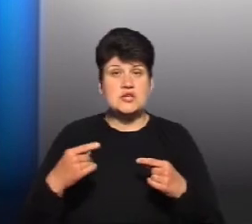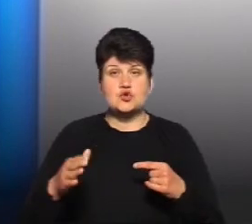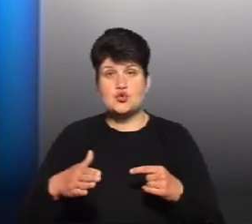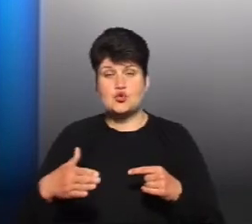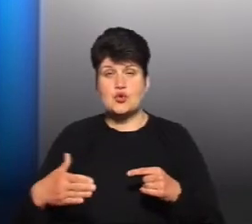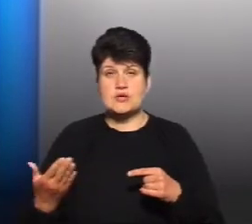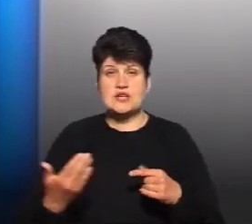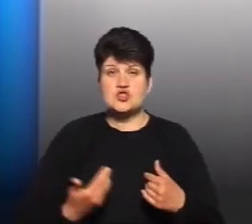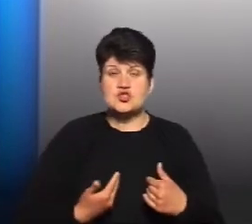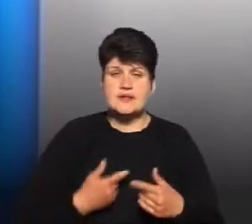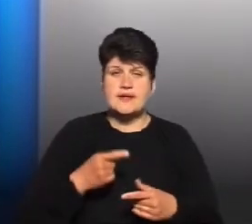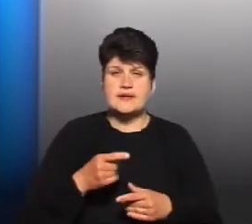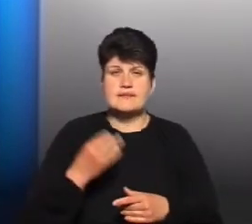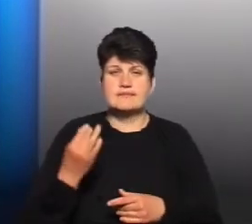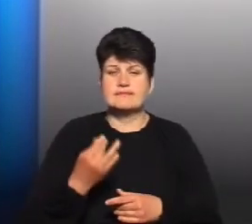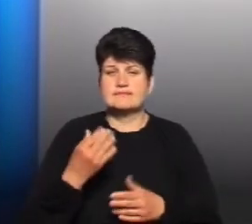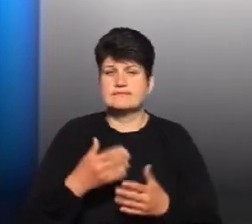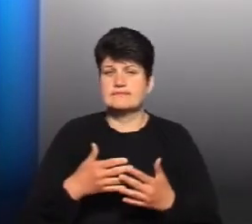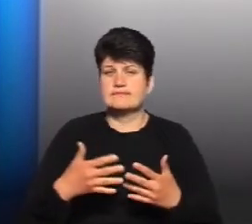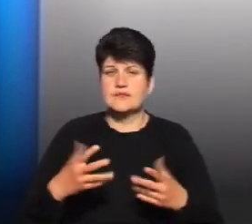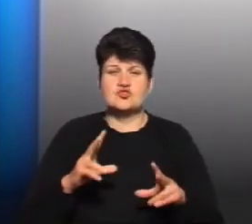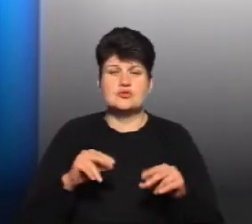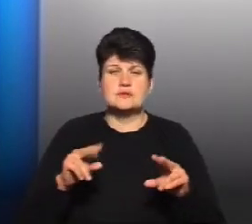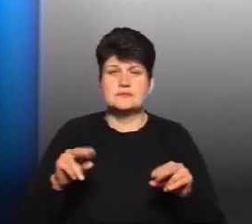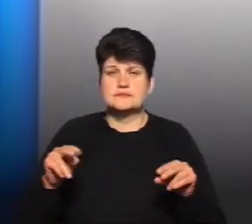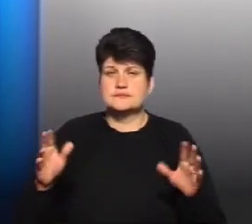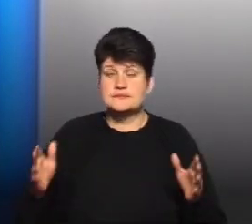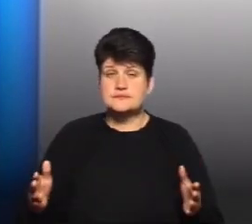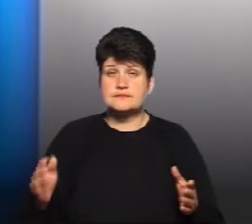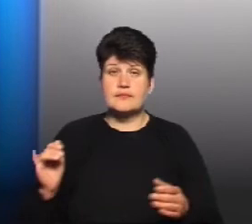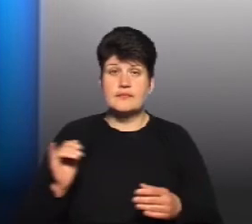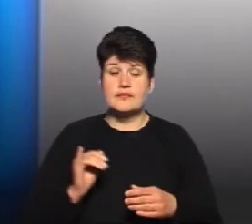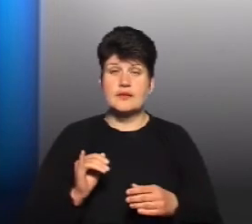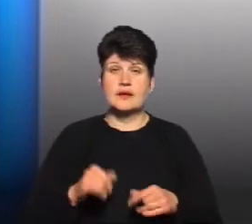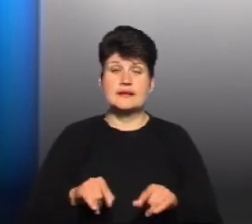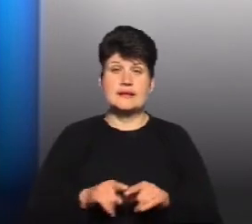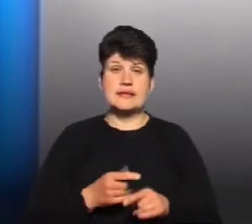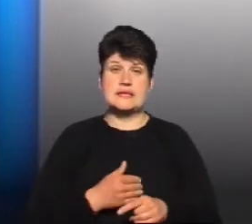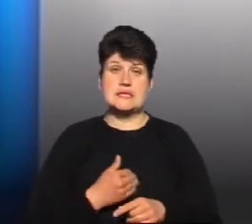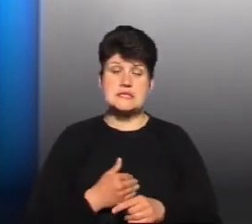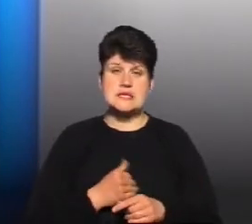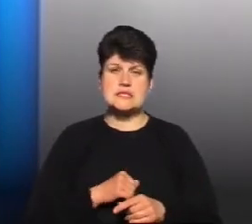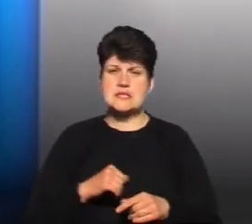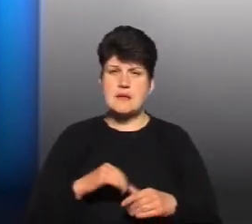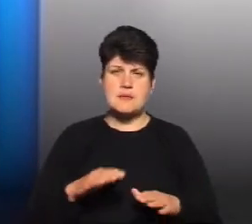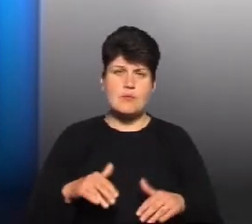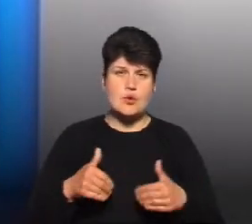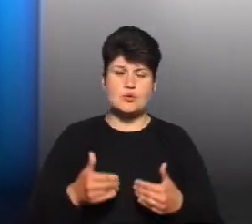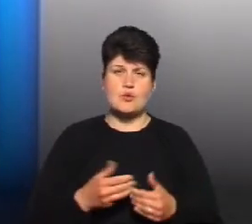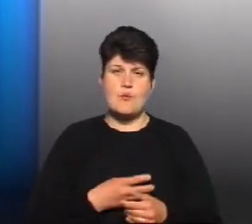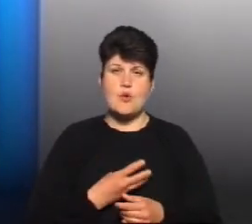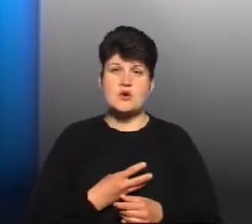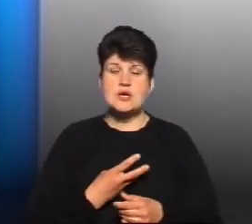життя їхнє стає цікавіше, вони стають щасливішими, і такі ініціативні, самі пропонують побажання свої,